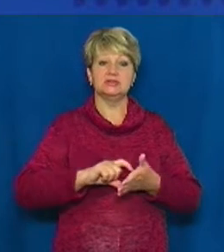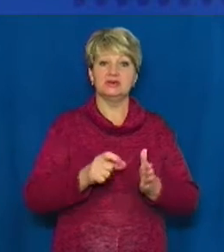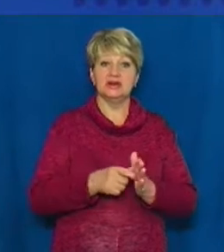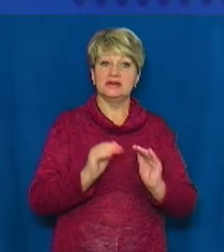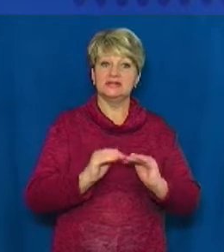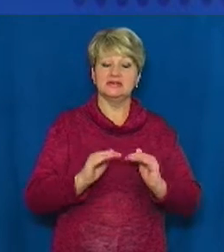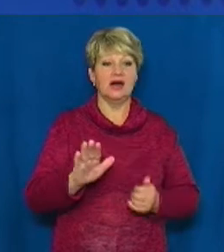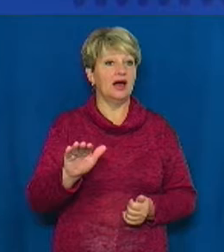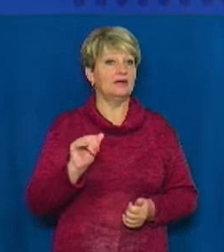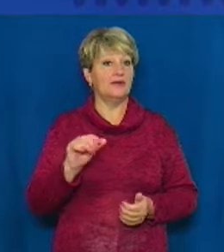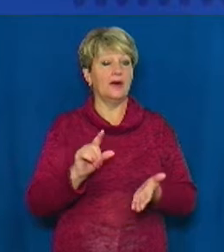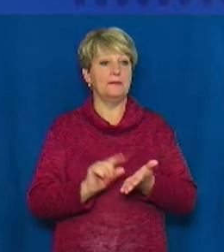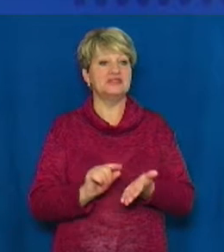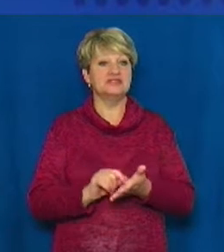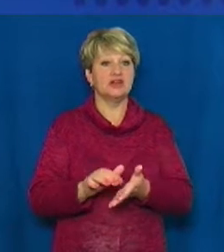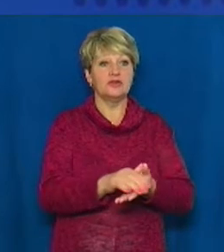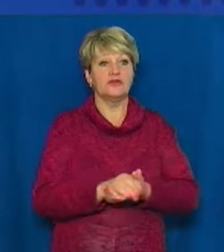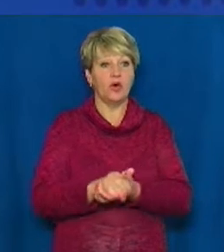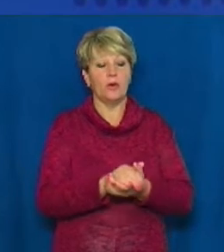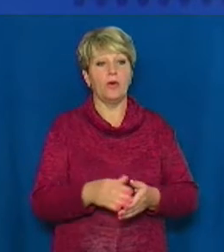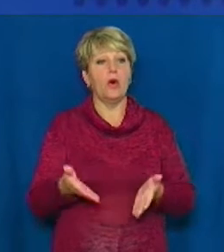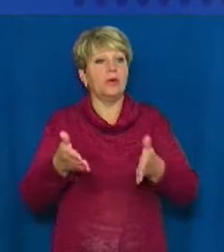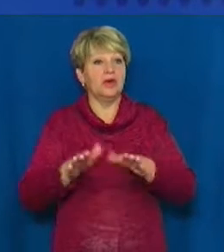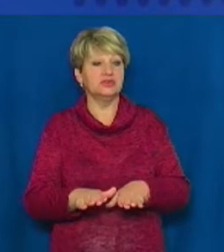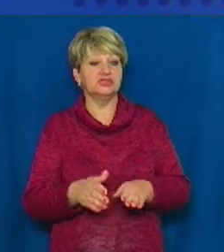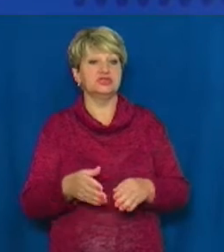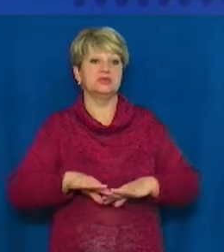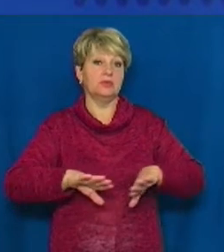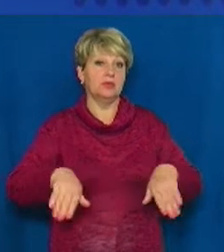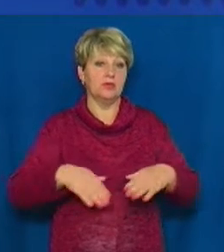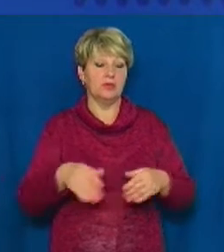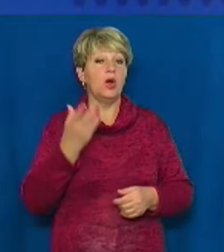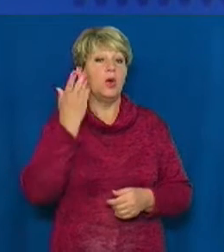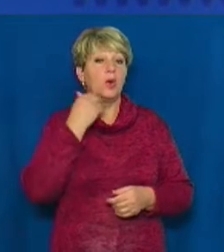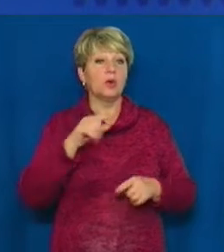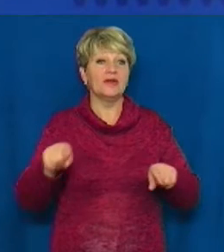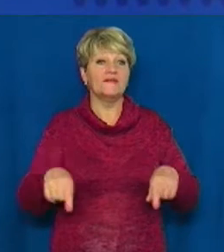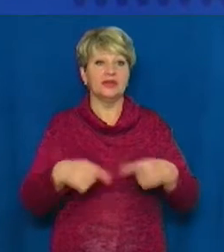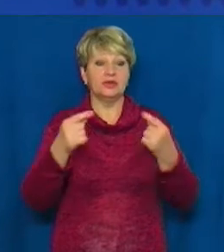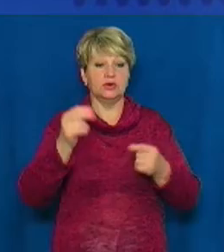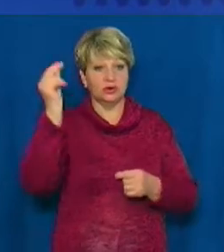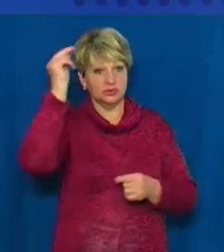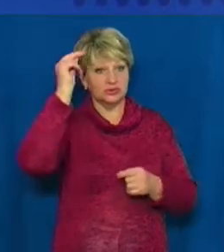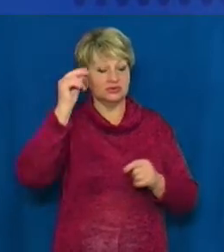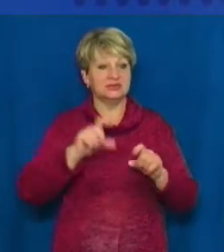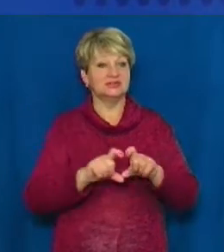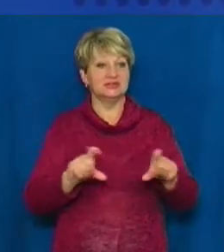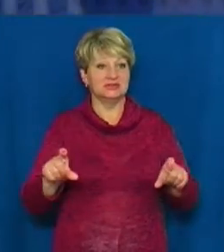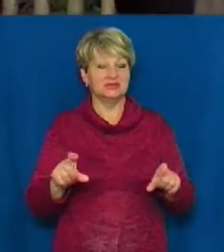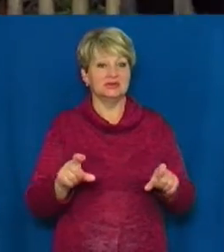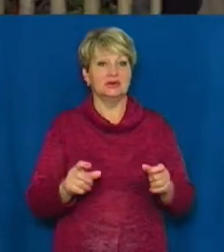орендує відділення пенсійного фонду, інша стоїть порожньою. Коли відновлений дошкільний заклад прийме дітей, розповість Тетяна Рева.